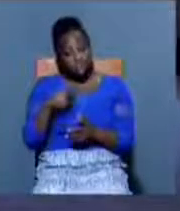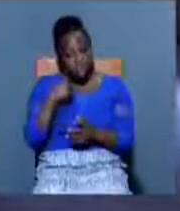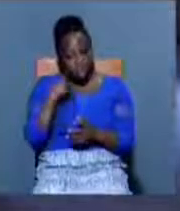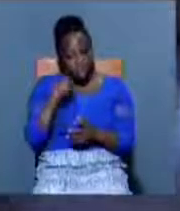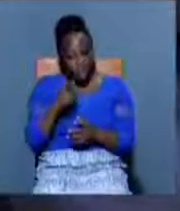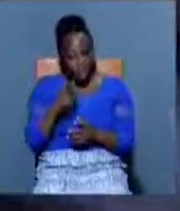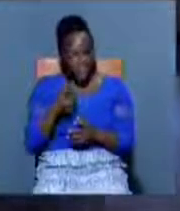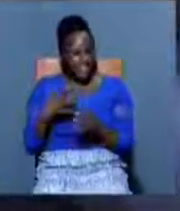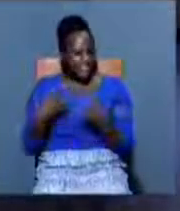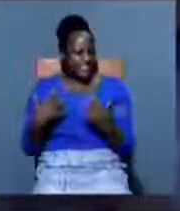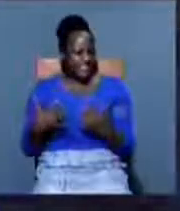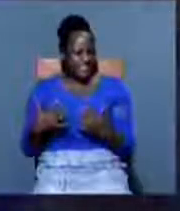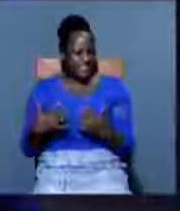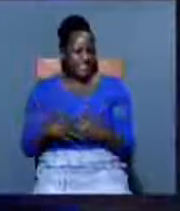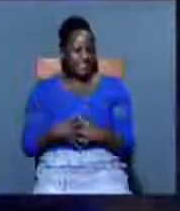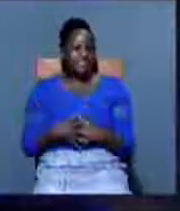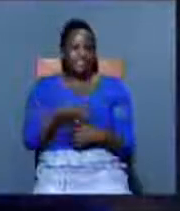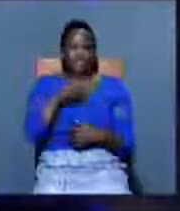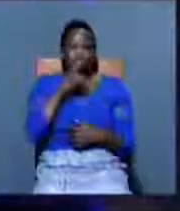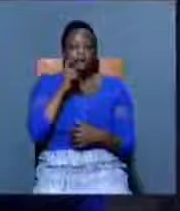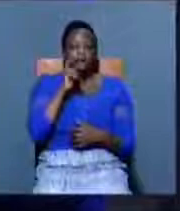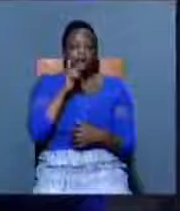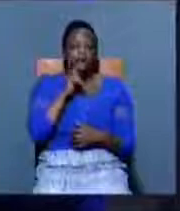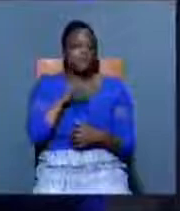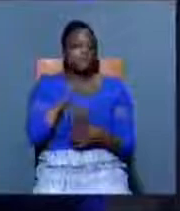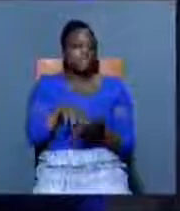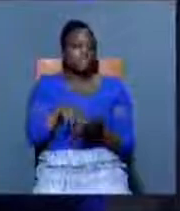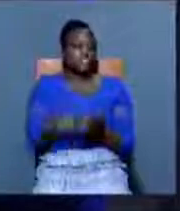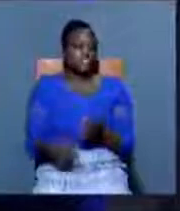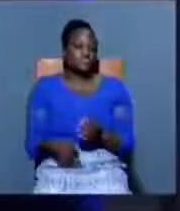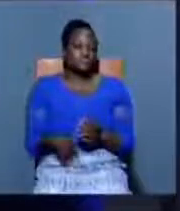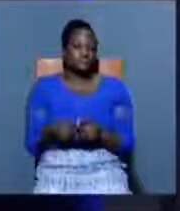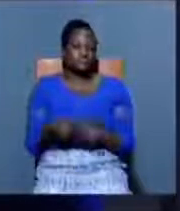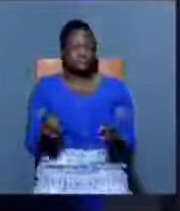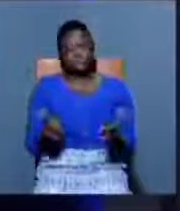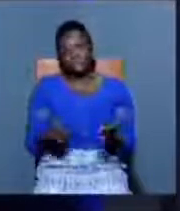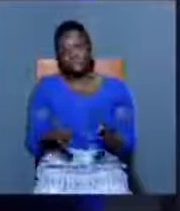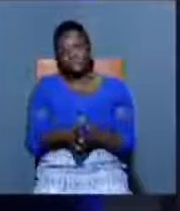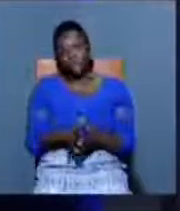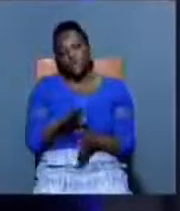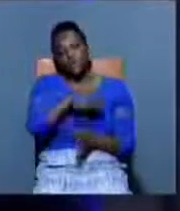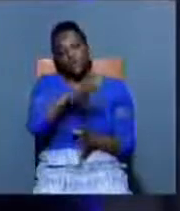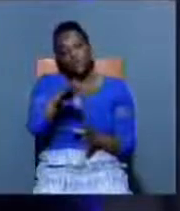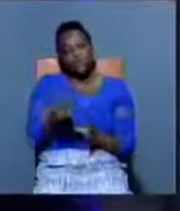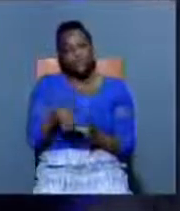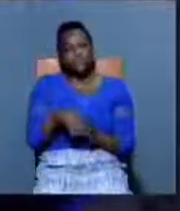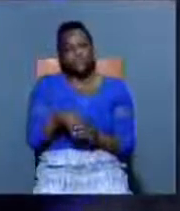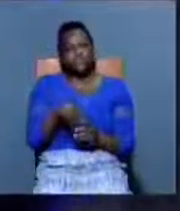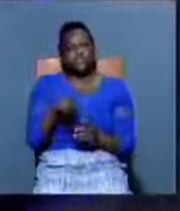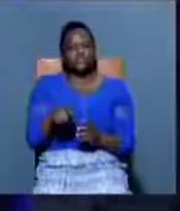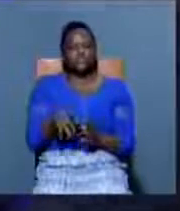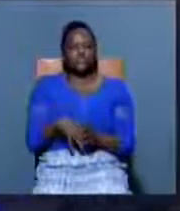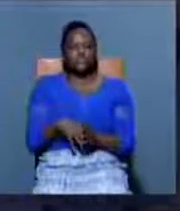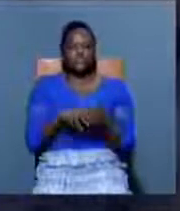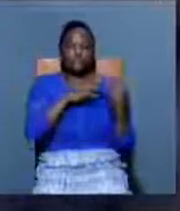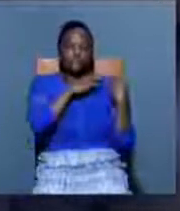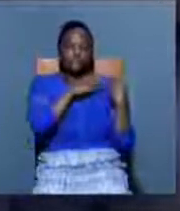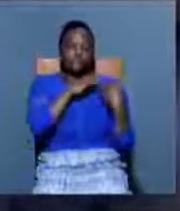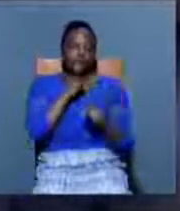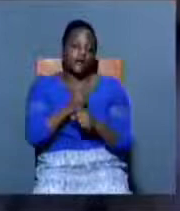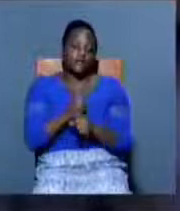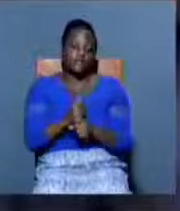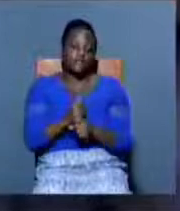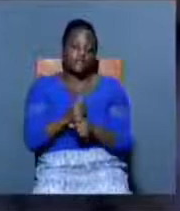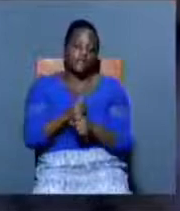mama tunashindwa kutofautisha. Wote tuko kwenye majukumu ya kazi. Nyumbani tumemwacha mtoto wako wa kike wawili